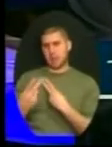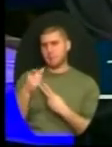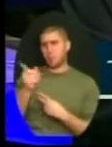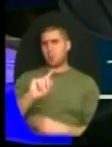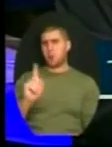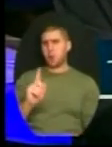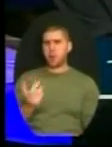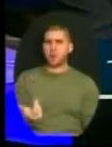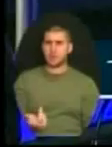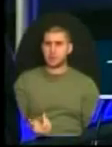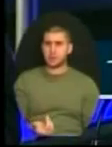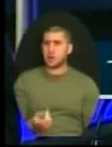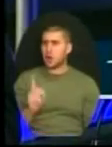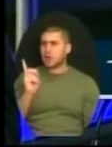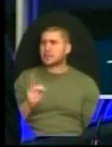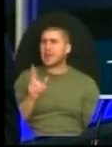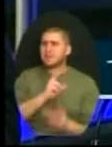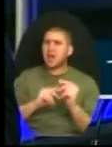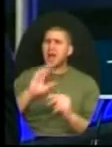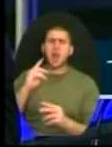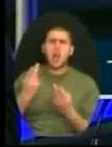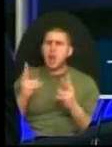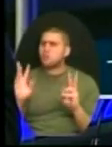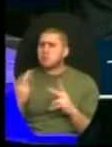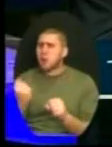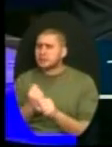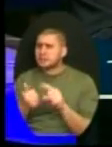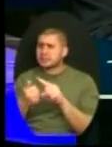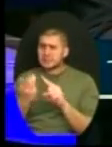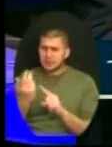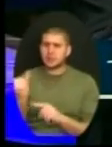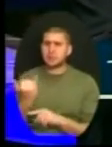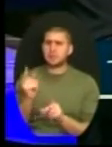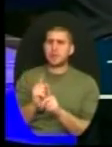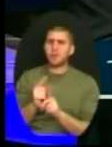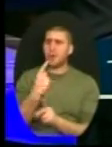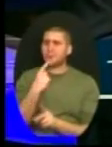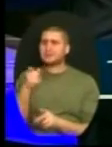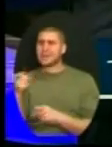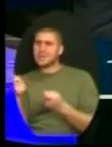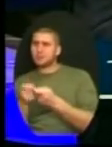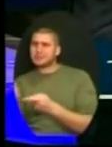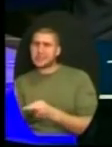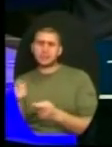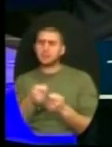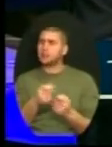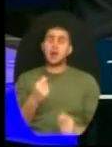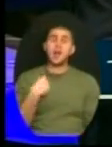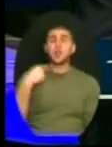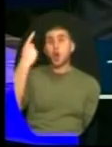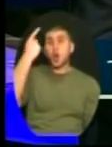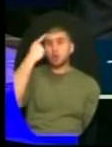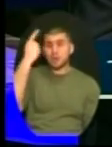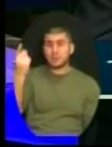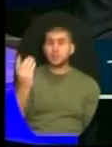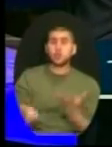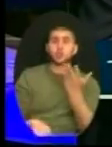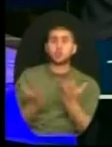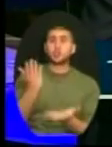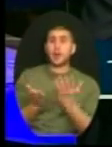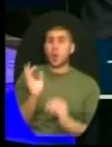שהוא לא האריך לו את השנה. לא צריך לדבר בכלל. כל מה שהוא לא היה עושה, היו באים ומשחילים את זה בסביב העניין הזה. אני חושב